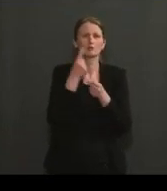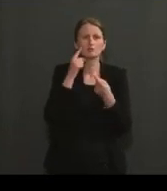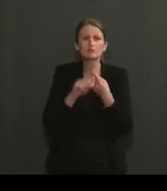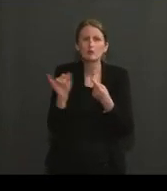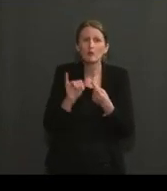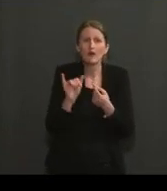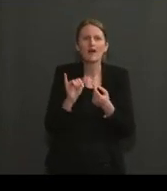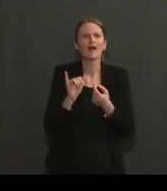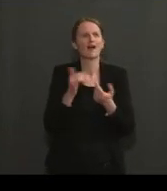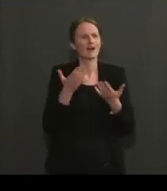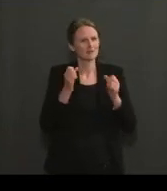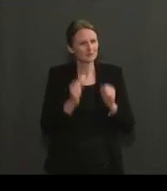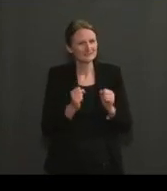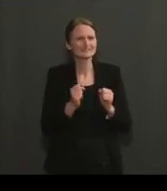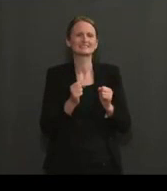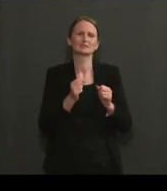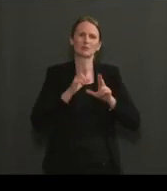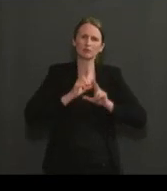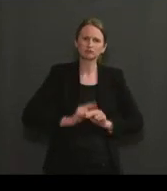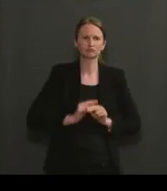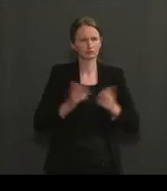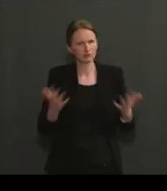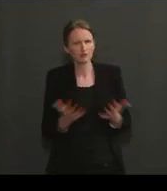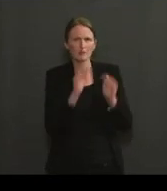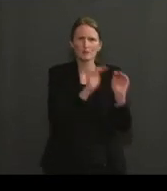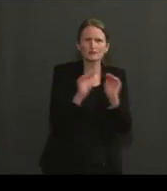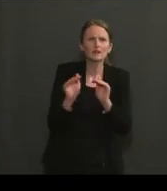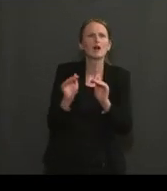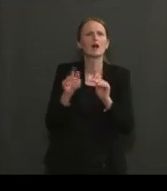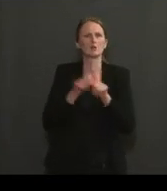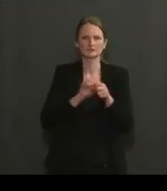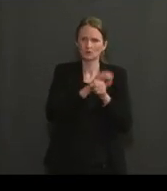évitons au maximum d'offrir ces opportunités au Covid-19. Merci à tous.